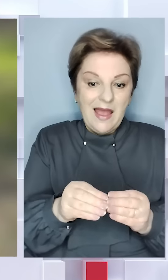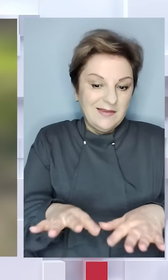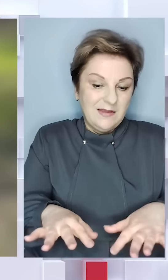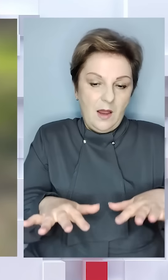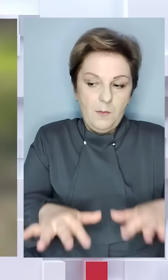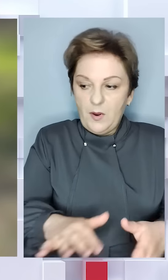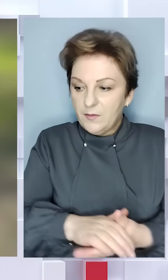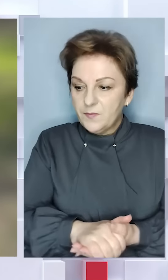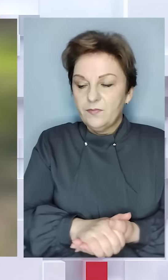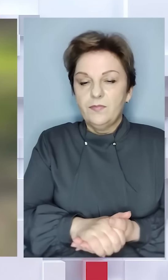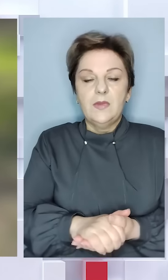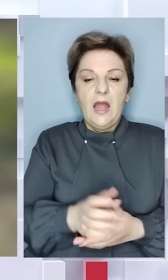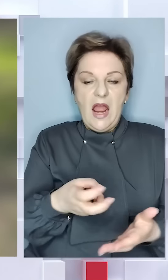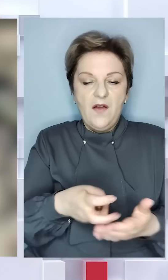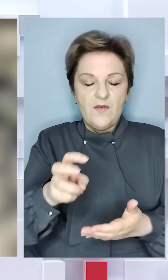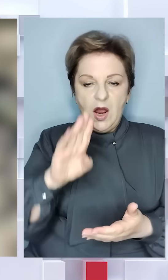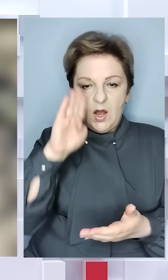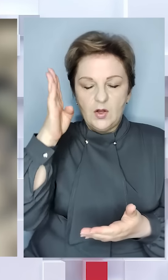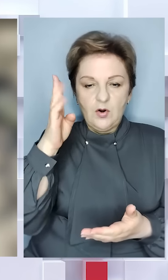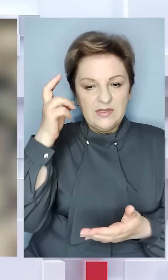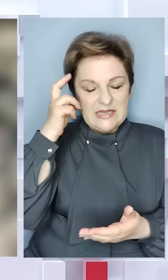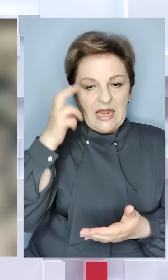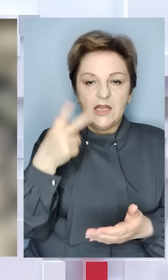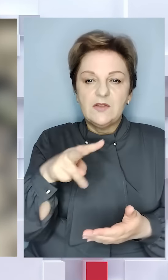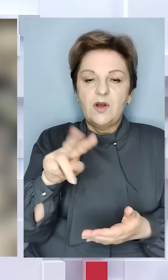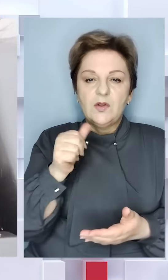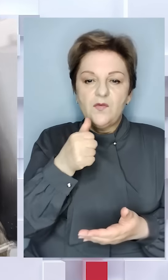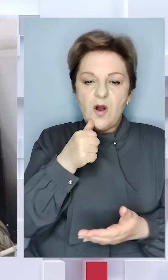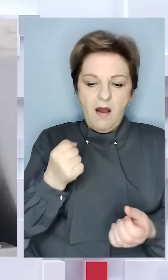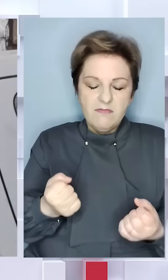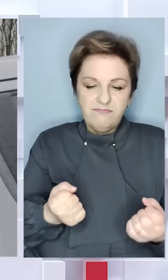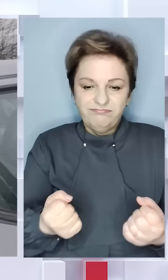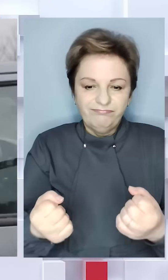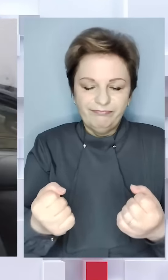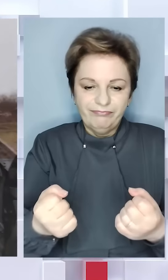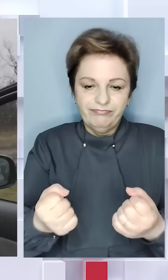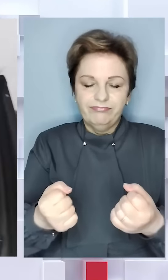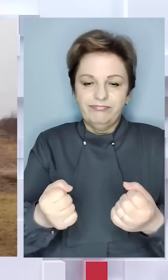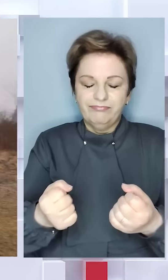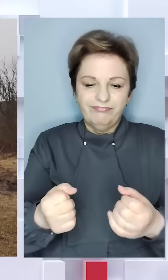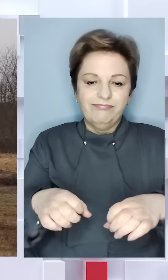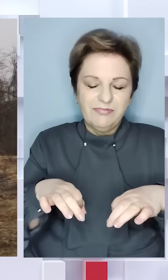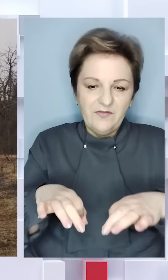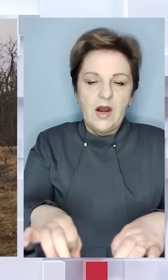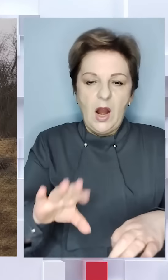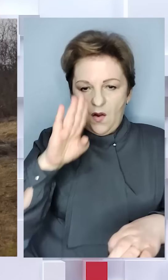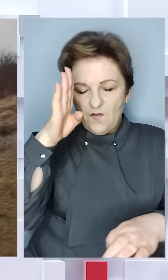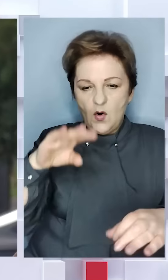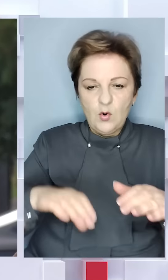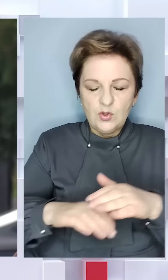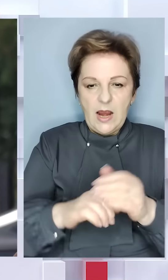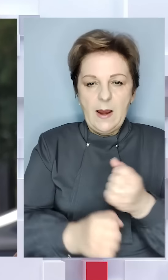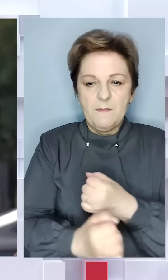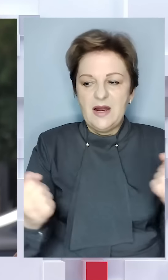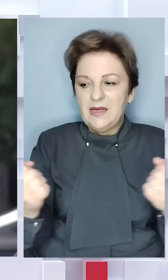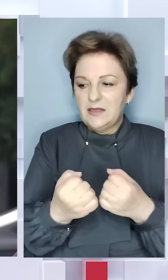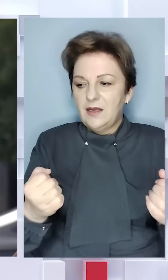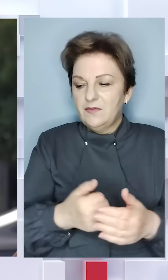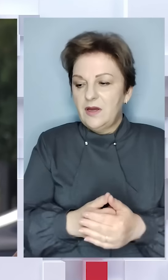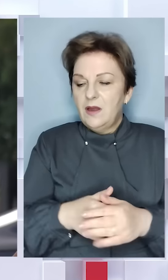падав. Витісняючи ворога з Київщини у 22-му, автівкою наїхав на ворожу міну. Давайте, по машина. Підлетіла